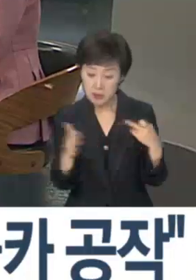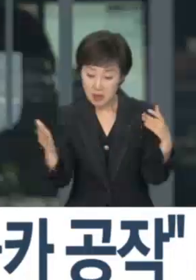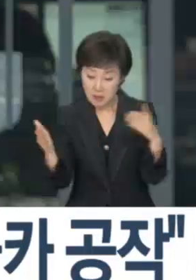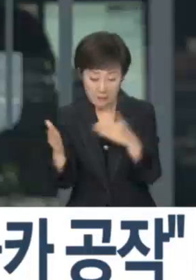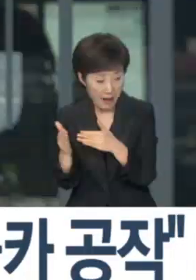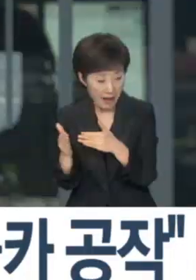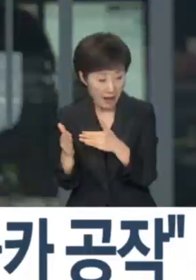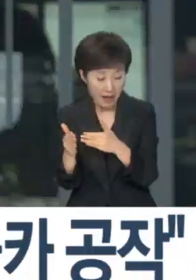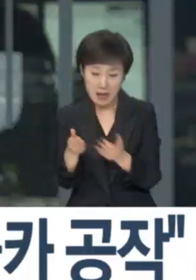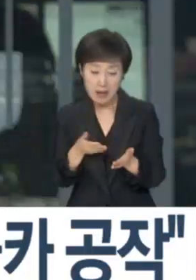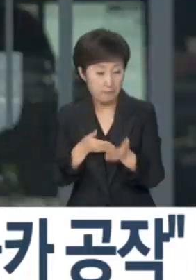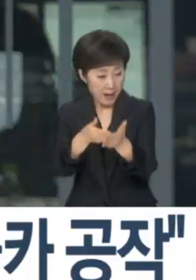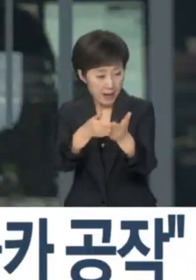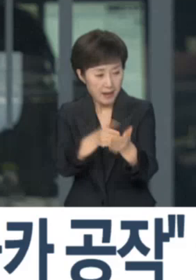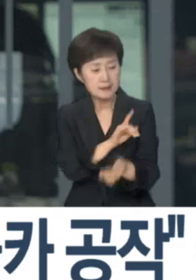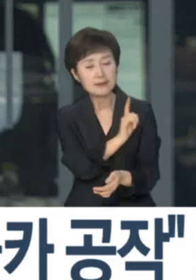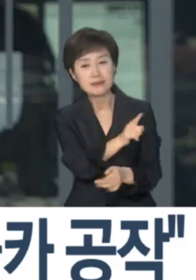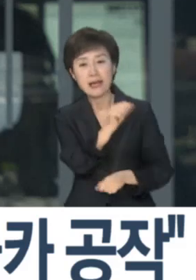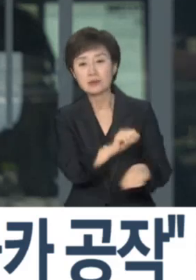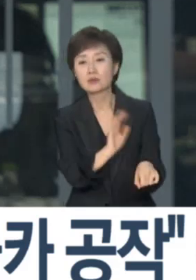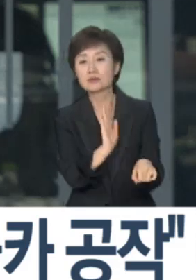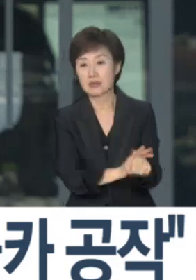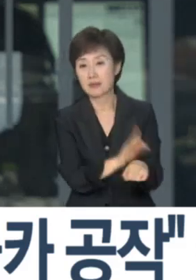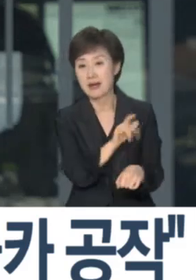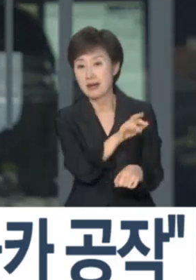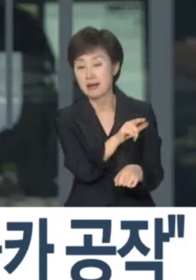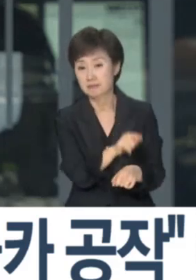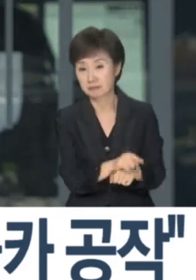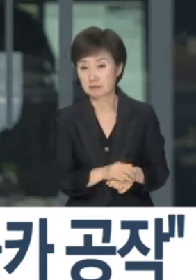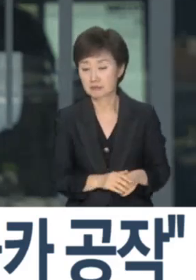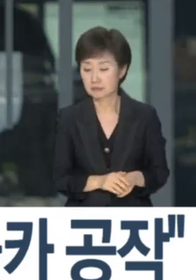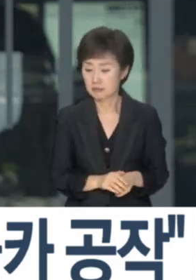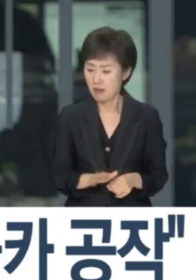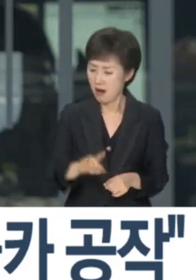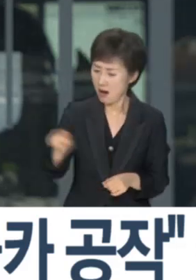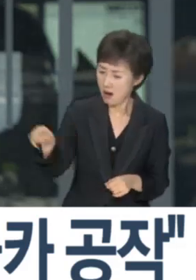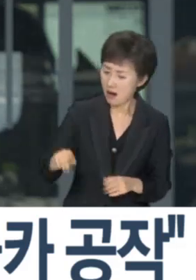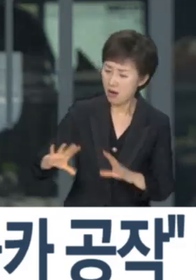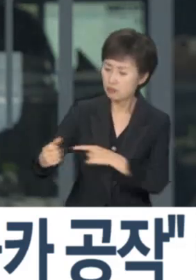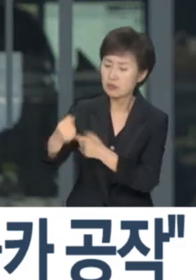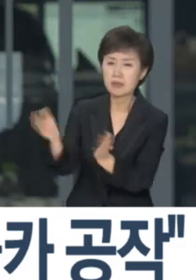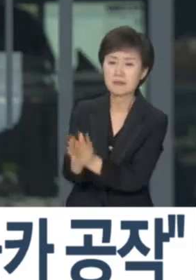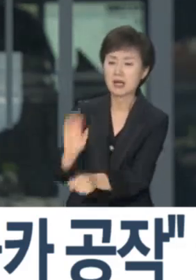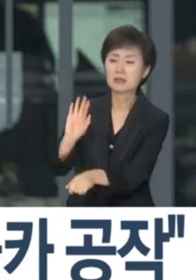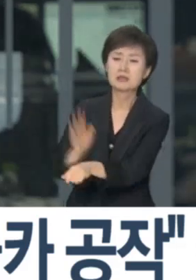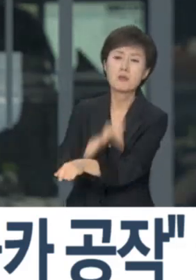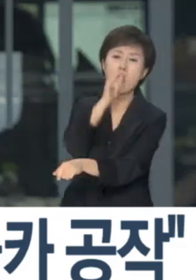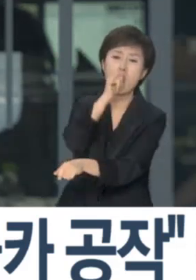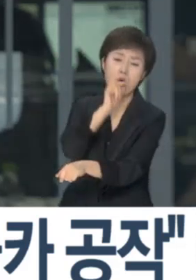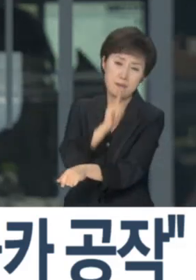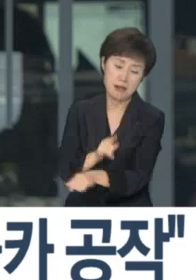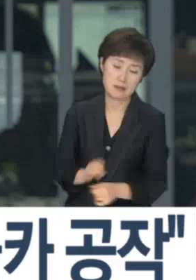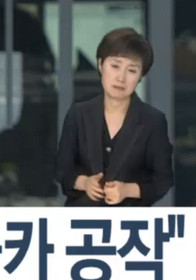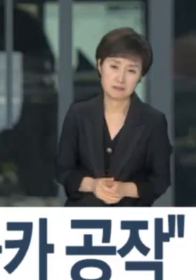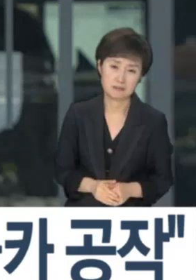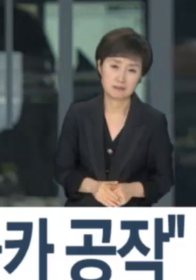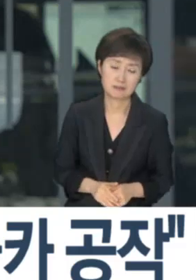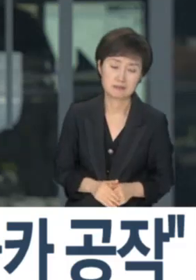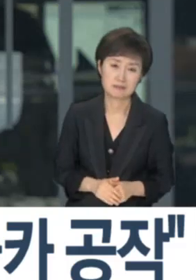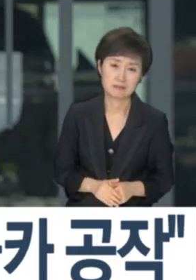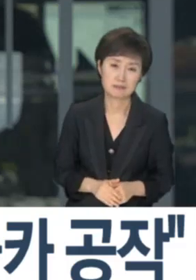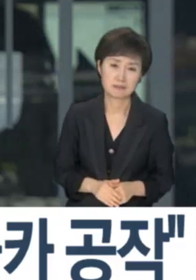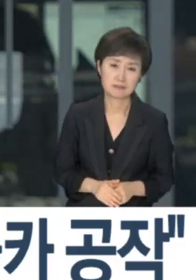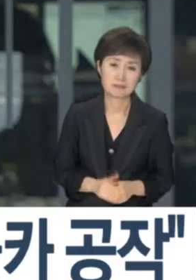악법이 김 여사 관련 그 특검법이 아니냐라고 하니까 그게 오히려 국민의힘의 책임이 있는 게 아니냐라는 맥락에서 말씀을